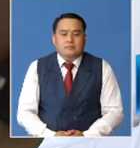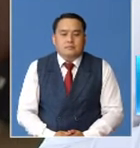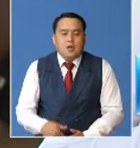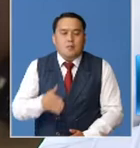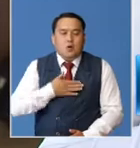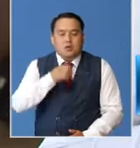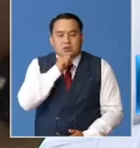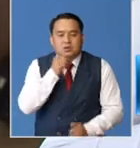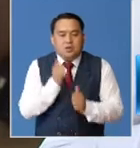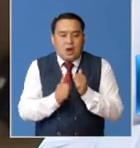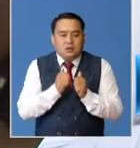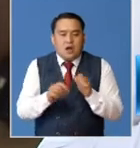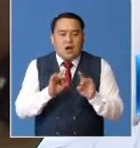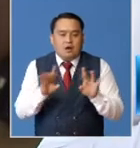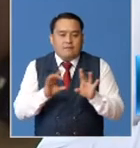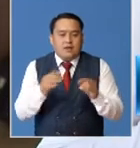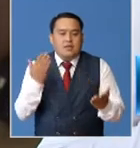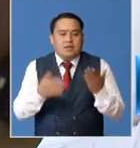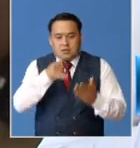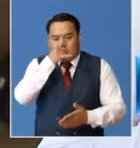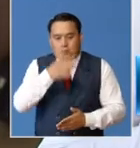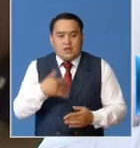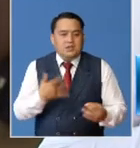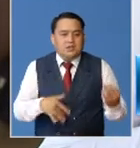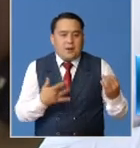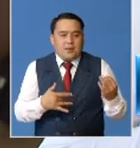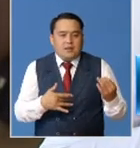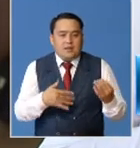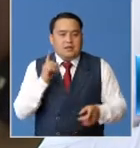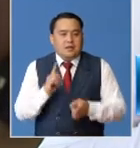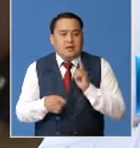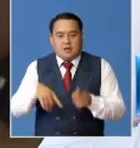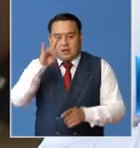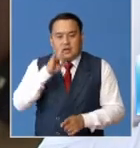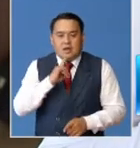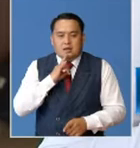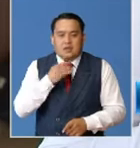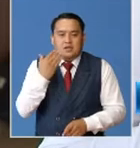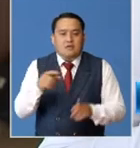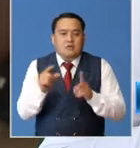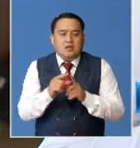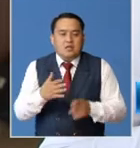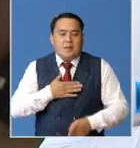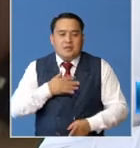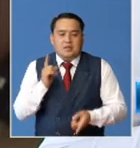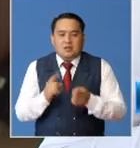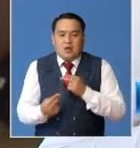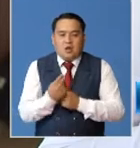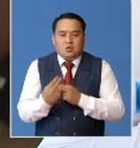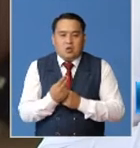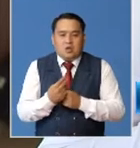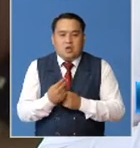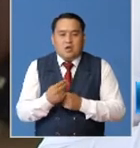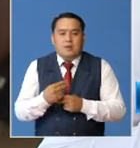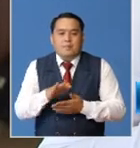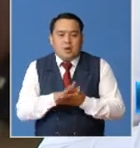Мой дедушка часто мне говорил, что если ты не умеешь играть на дамбре, ты не настоящий казах. Его слова стали для меня наставлением. С тех пор